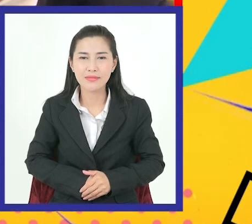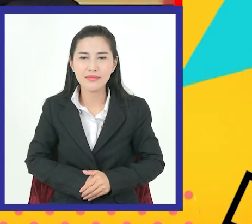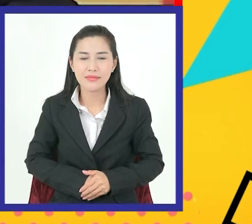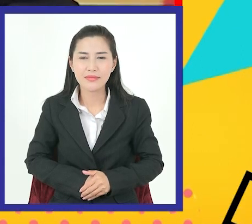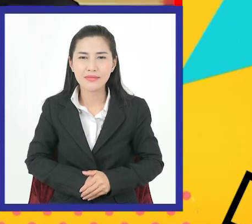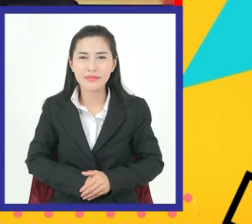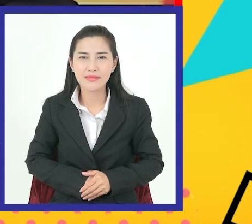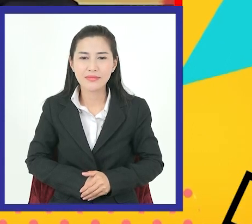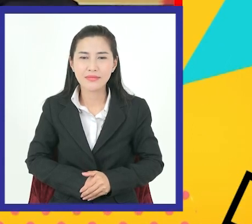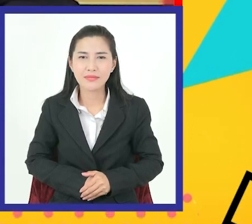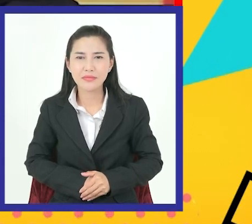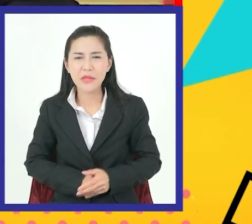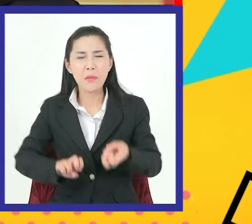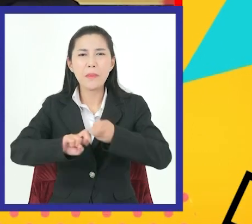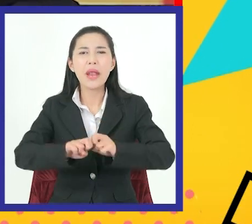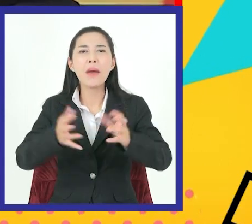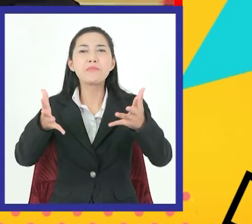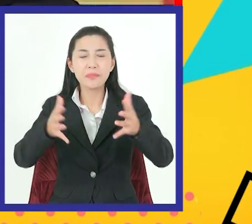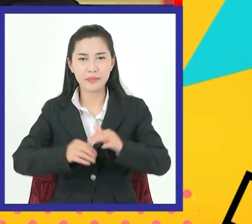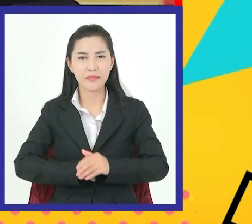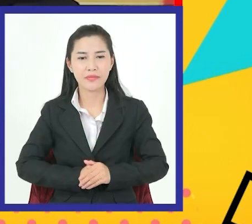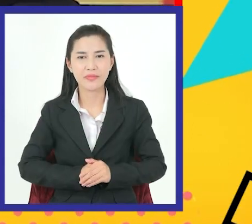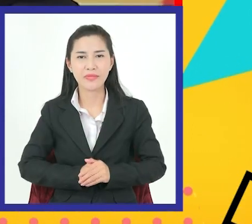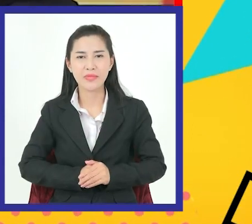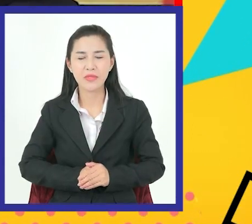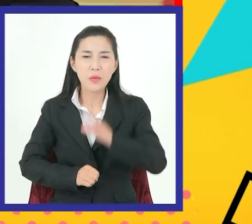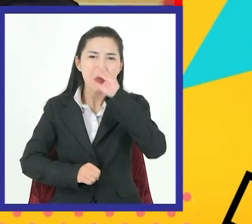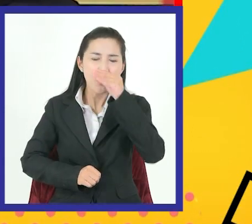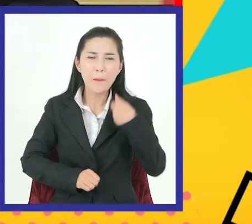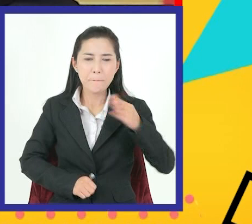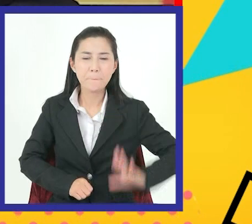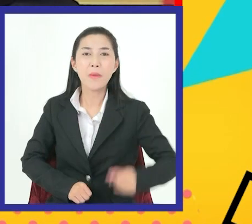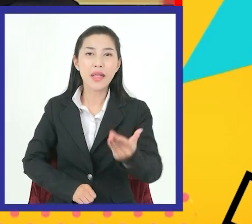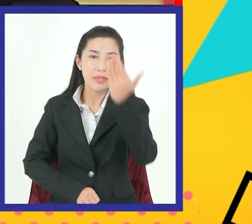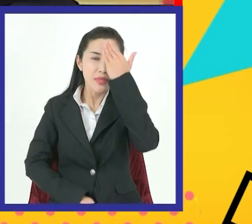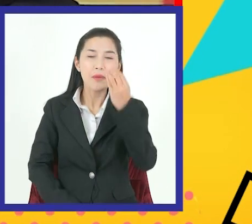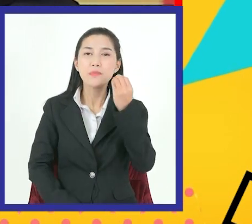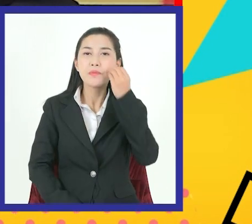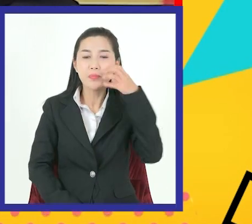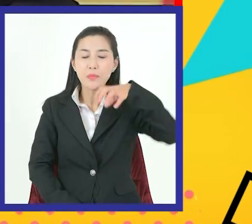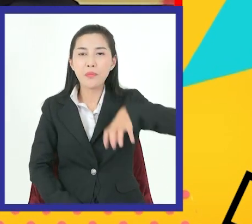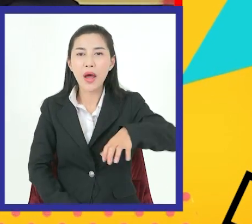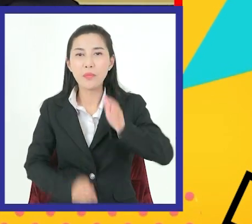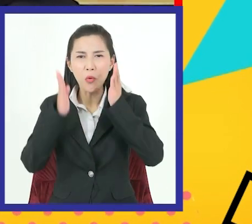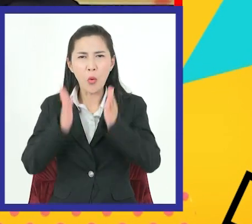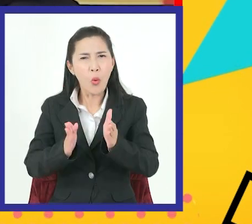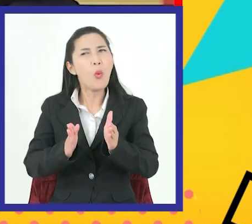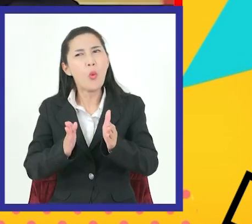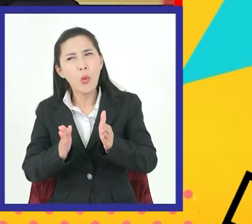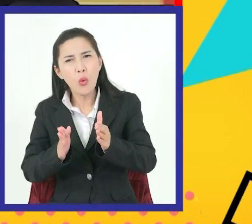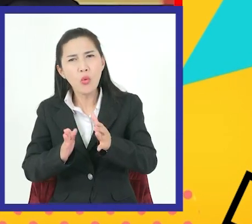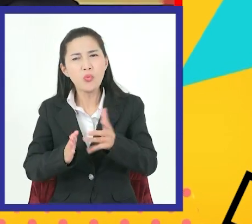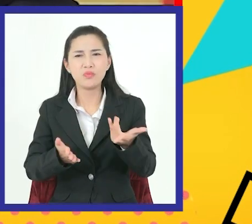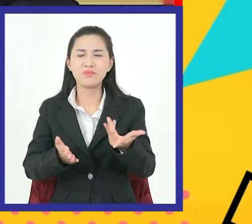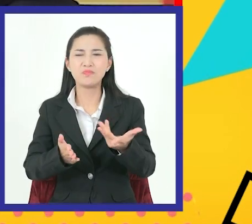แล้วครับมันก็ไม่มีปัญหาอะไรแล้วก็พูดกันเรื่องว่าถ้าหมาหน้าหมู่บ้านเป็นผู้มีอิทธิพลนะครับมีคนเถียงบอกว่า